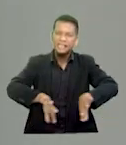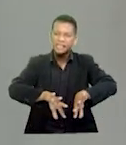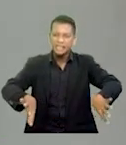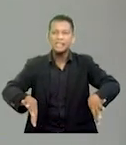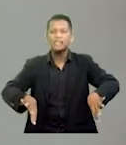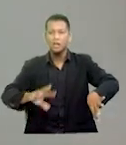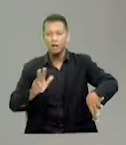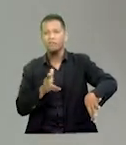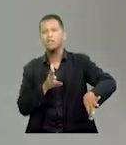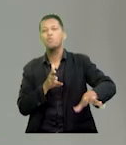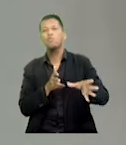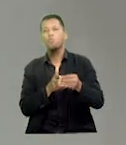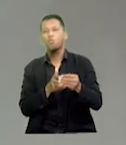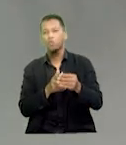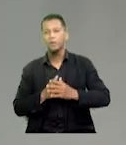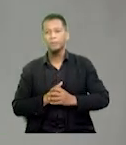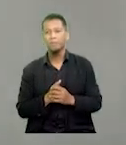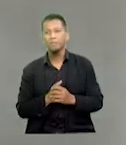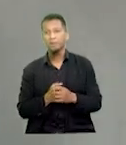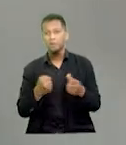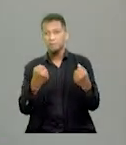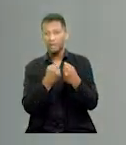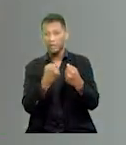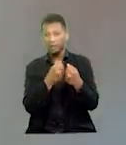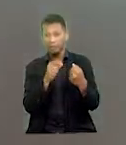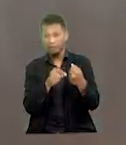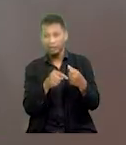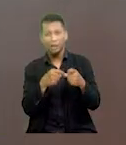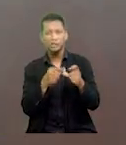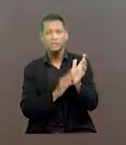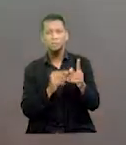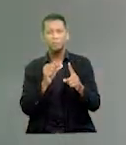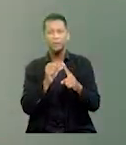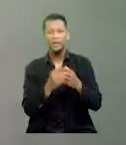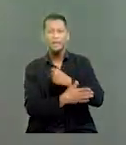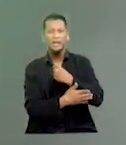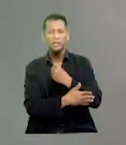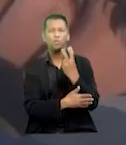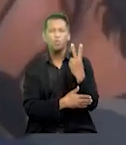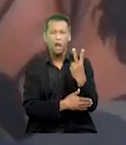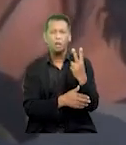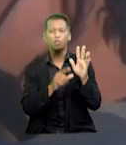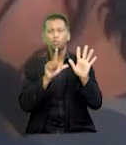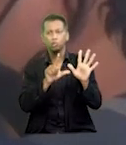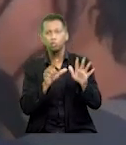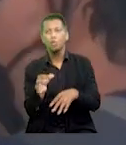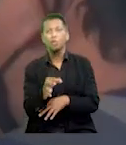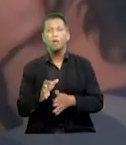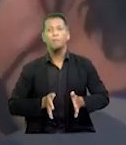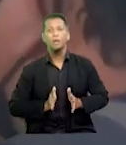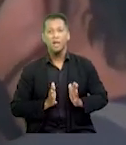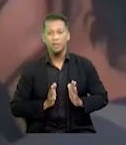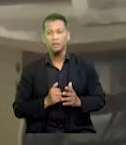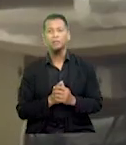diketahui, aksi perkelahian dan pengeroyokan tersebut dilakukan oleh siswi SMP Negeri 27 Kota Medan. Pasca kejadian perkelahian,